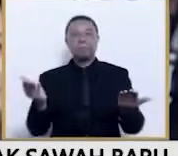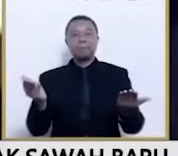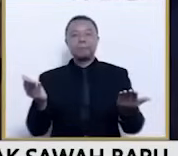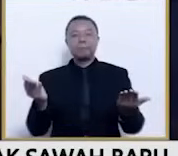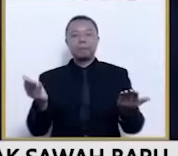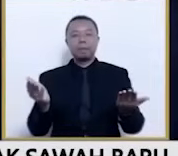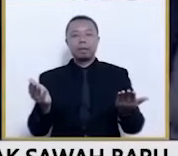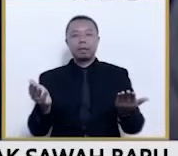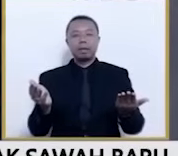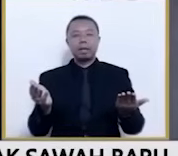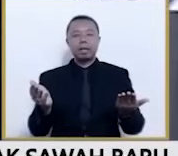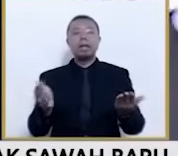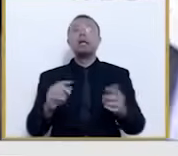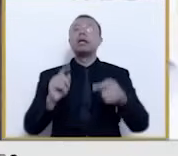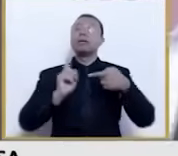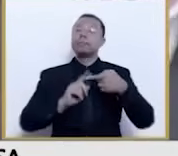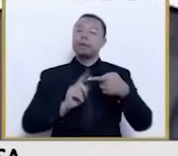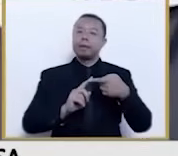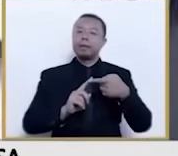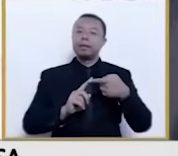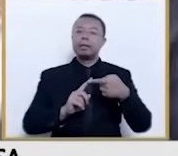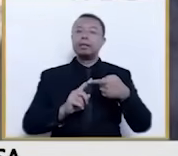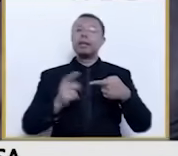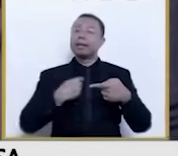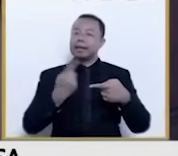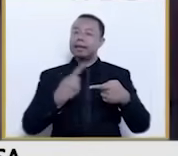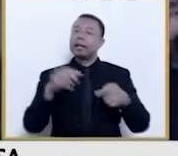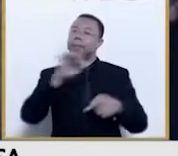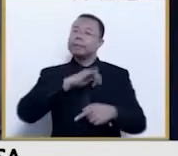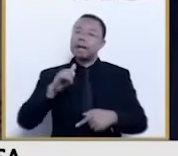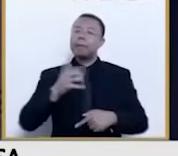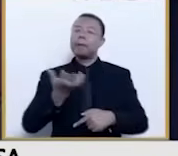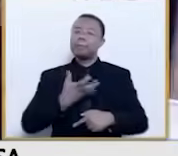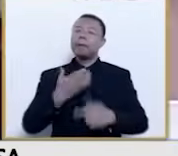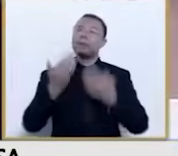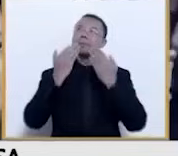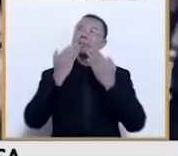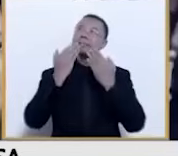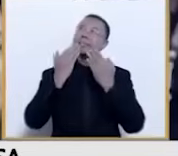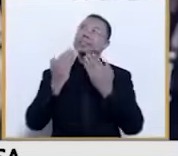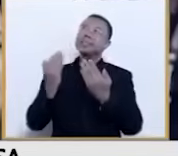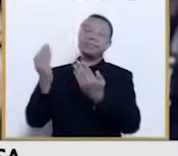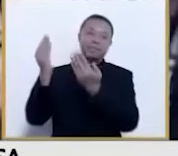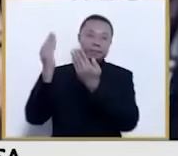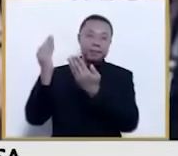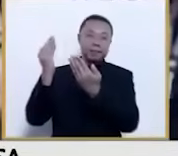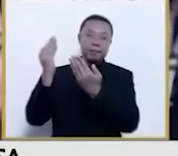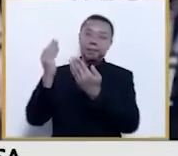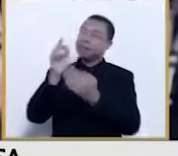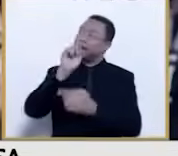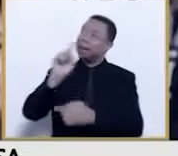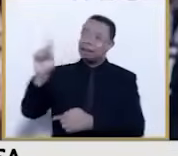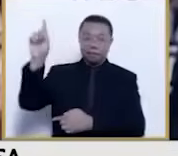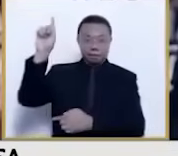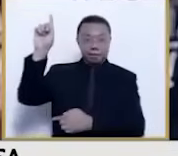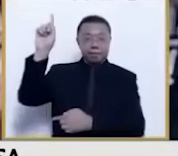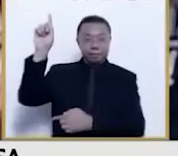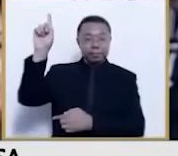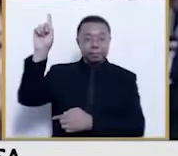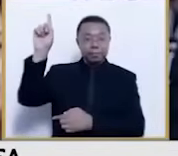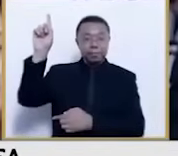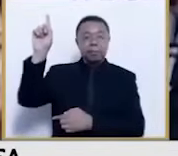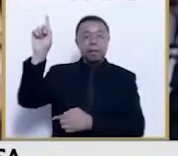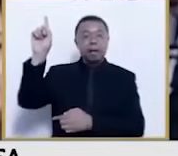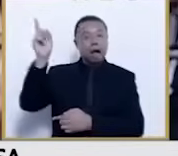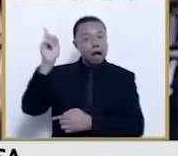Ibu sekalian. Pertama-tama, marilah kita panjatkan puja dan puji syukur kita kehadirat Tuhan Yang Maha